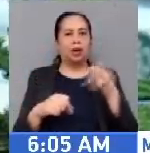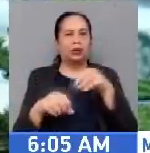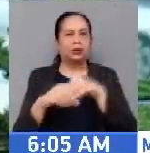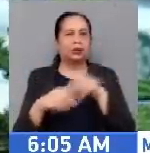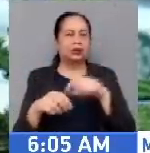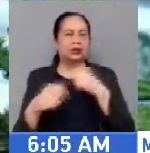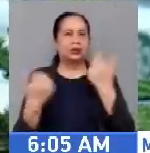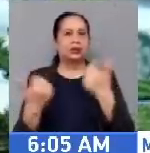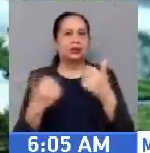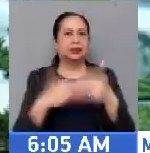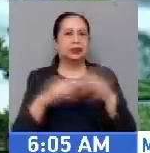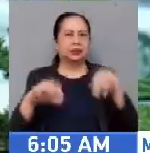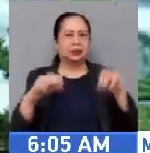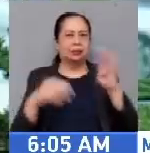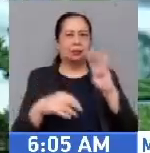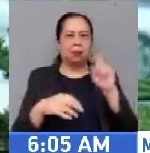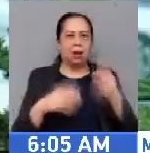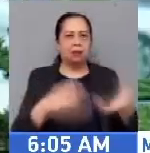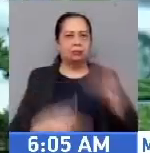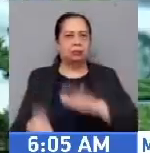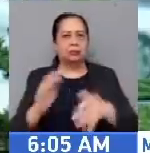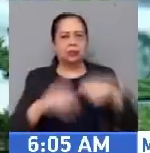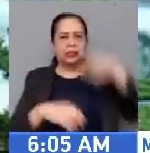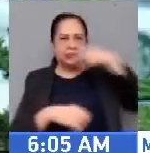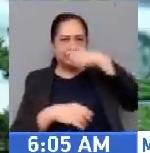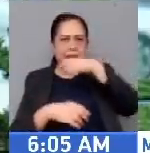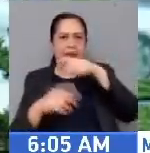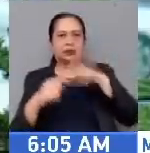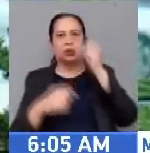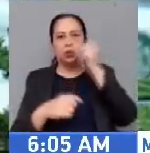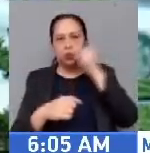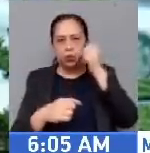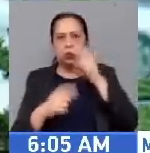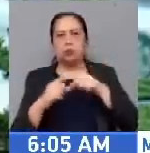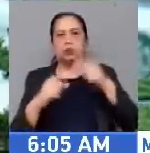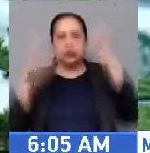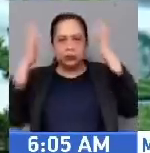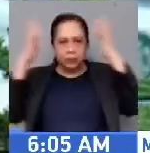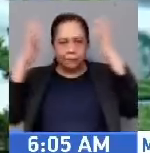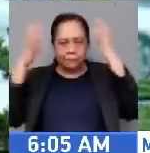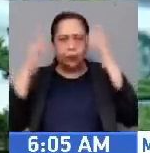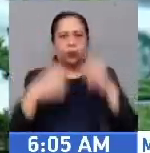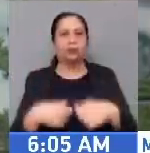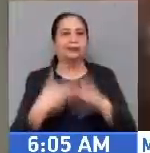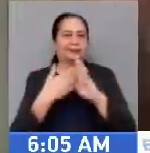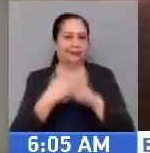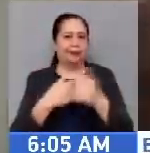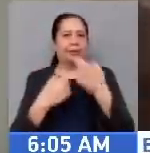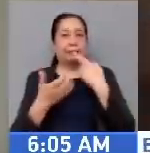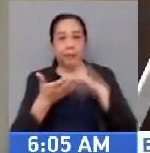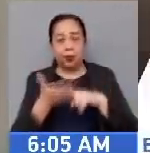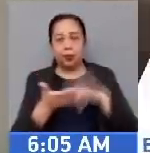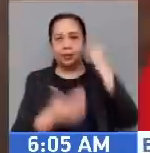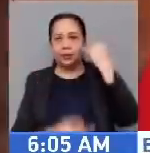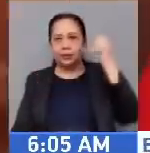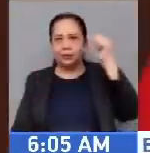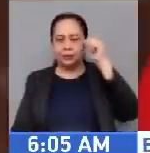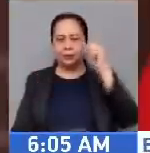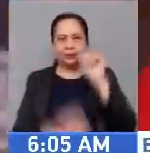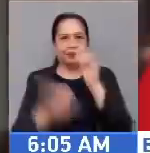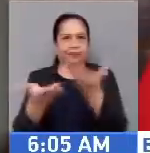mga nire-repack na toothpaste, sabon at shampoo. Nagbabalik si James Agustin.